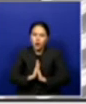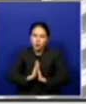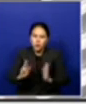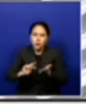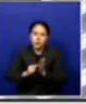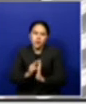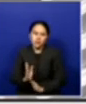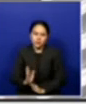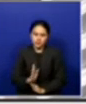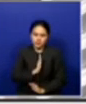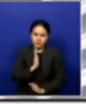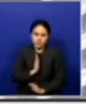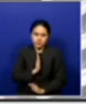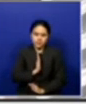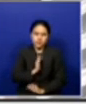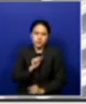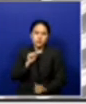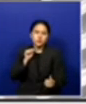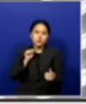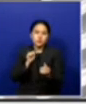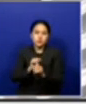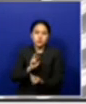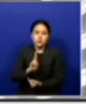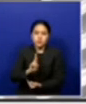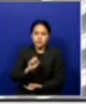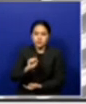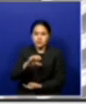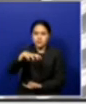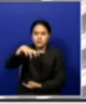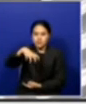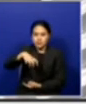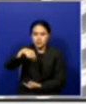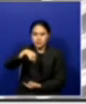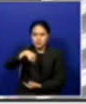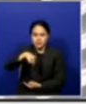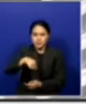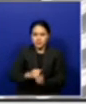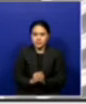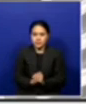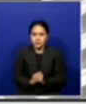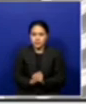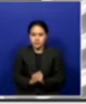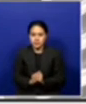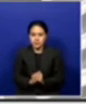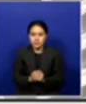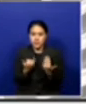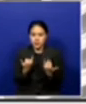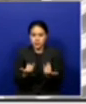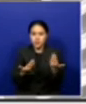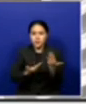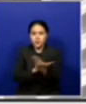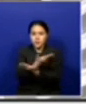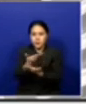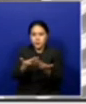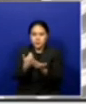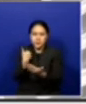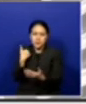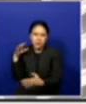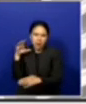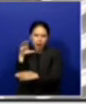นะครับสภาเรายังมีศักดิ์มีศรีการพิจารณาเนี่ยแม้ว่าจะถูกบังคับด้วยรัฐธรรมนูญม